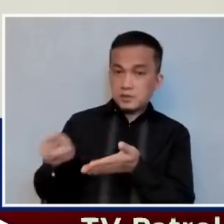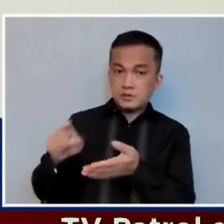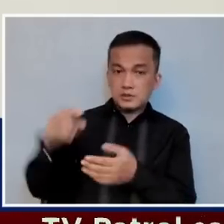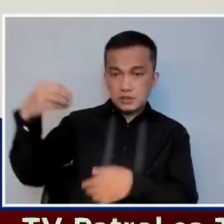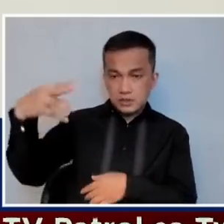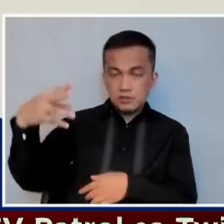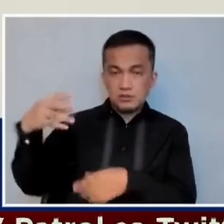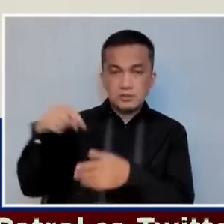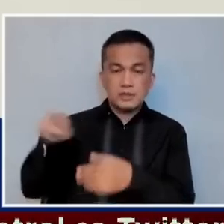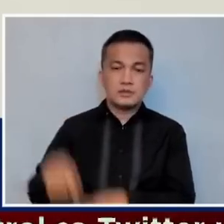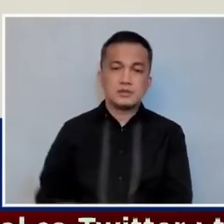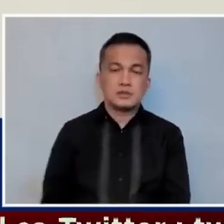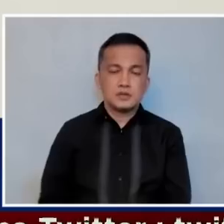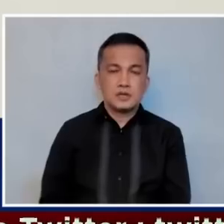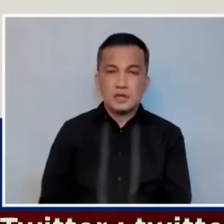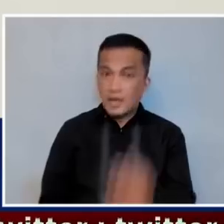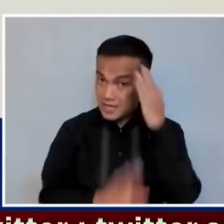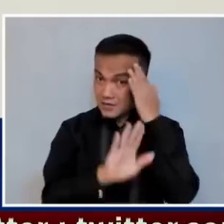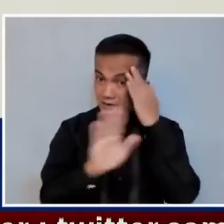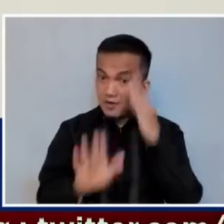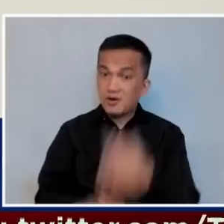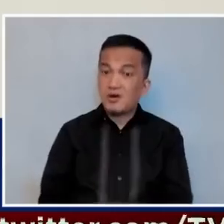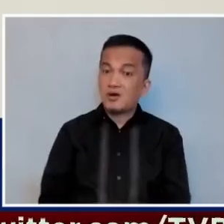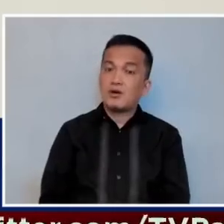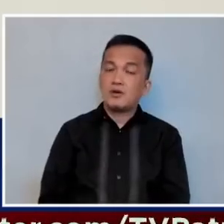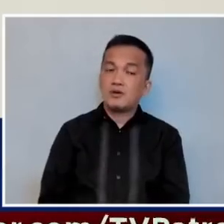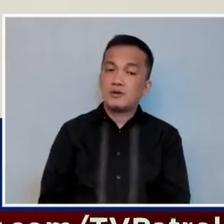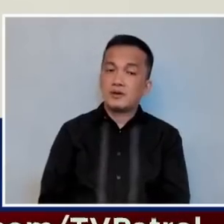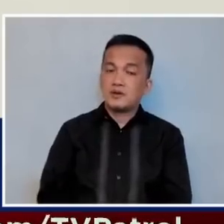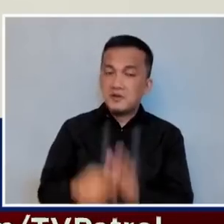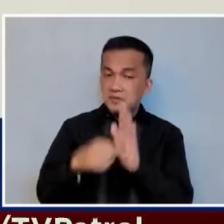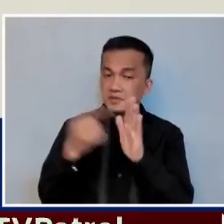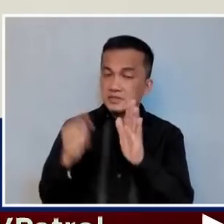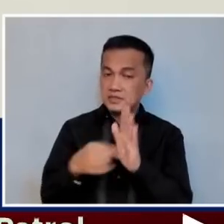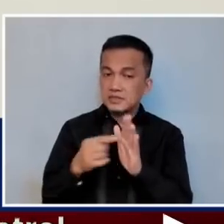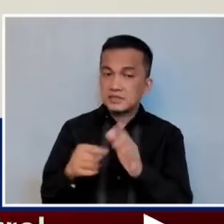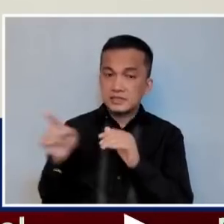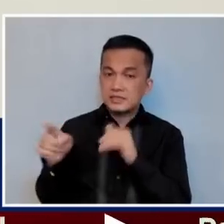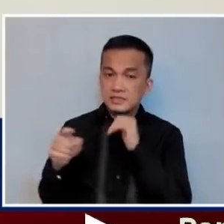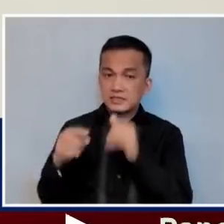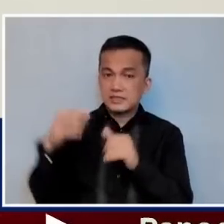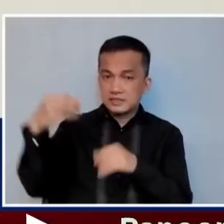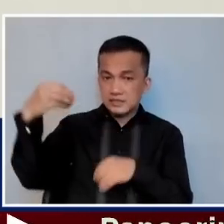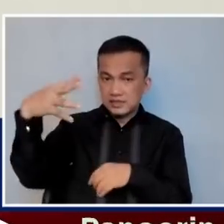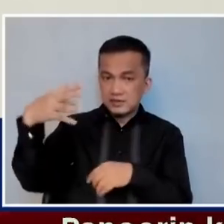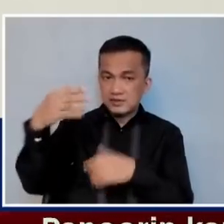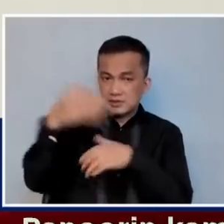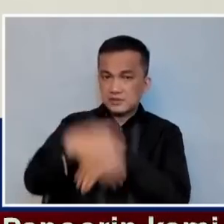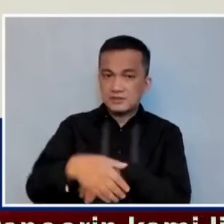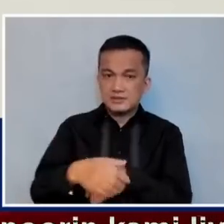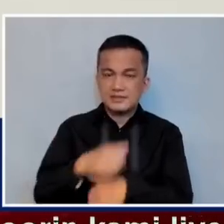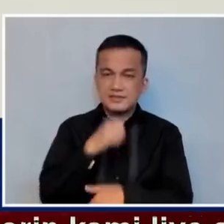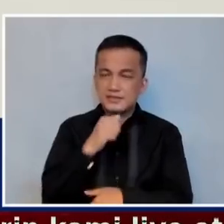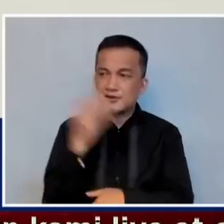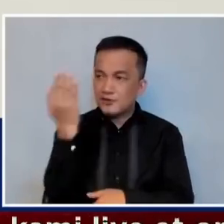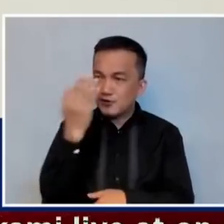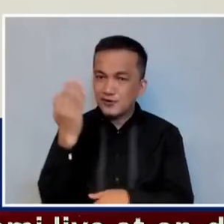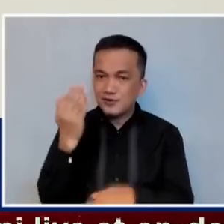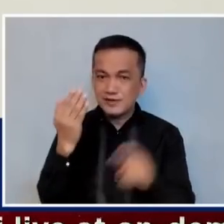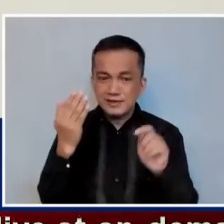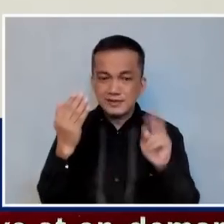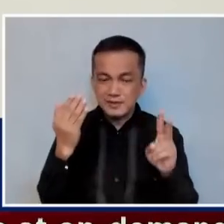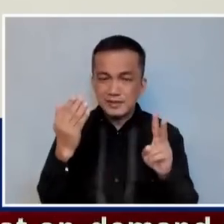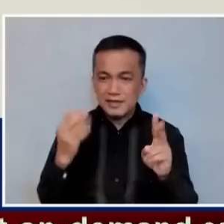papabayad. Kaya alam mo ga, ay minsan nga ay hindi na sila nag-iilaw sa gabi, hindi na nanonood ng TV, pati rep, inalis